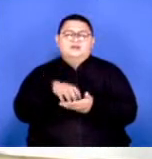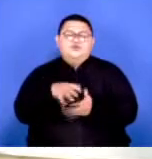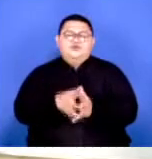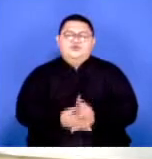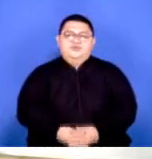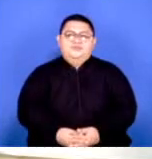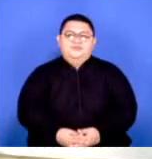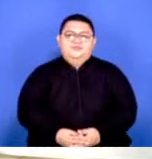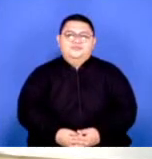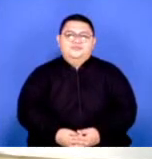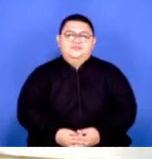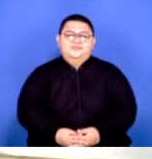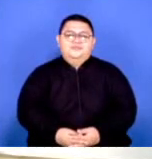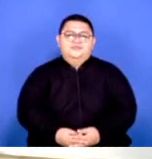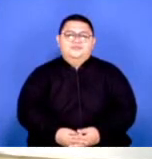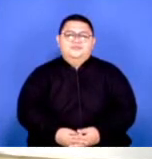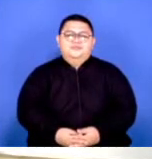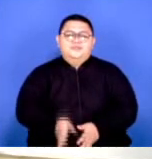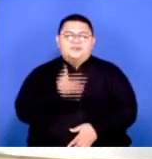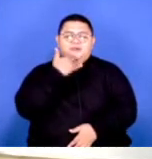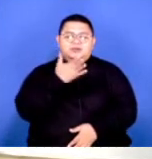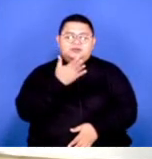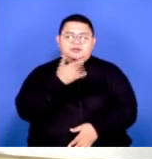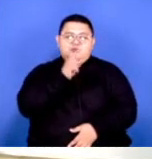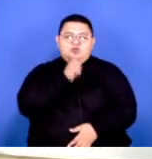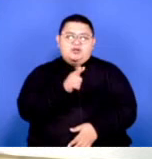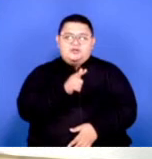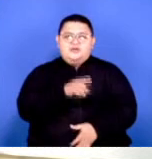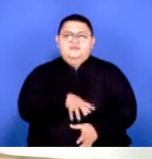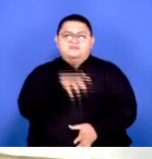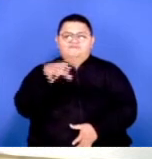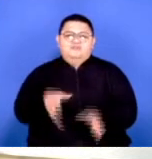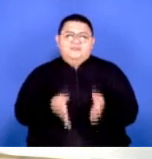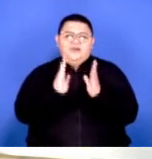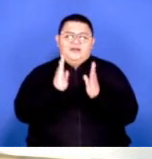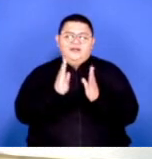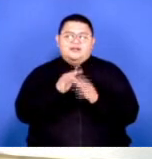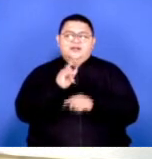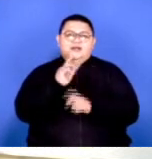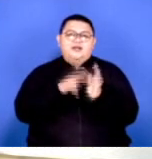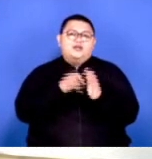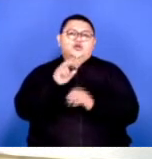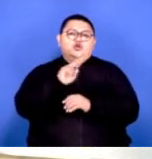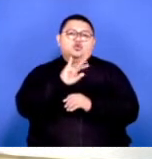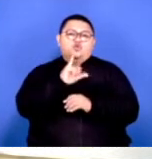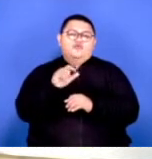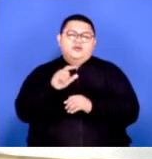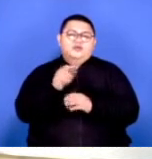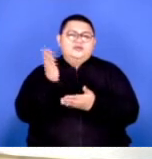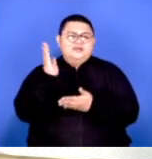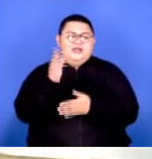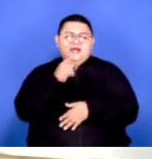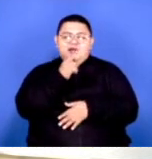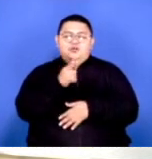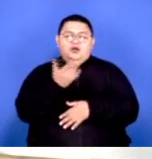Baik, terima kasih Farah Manila mengabarkan langsung dari Biro Surabaya. Selanjutnya kita beralih ke Biro Medan dengan Nofri Avandi. Selamat pagi Nofri, silakan